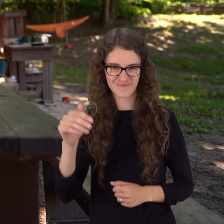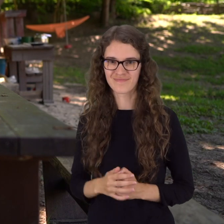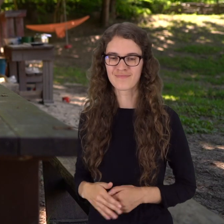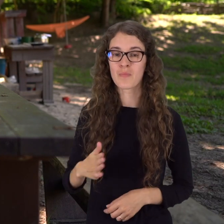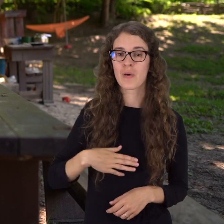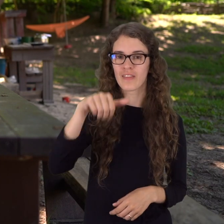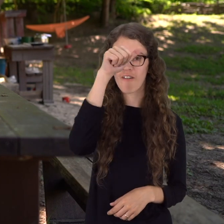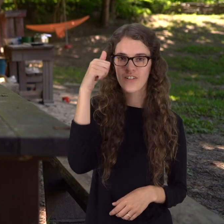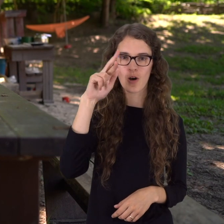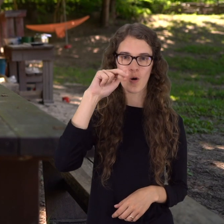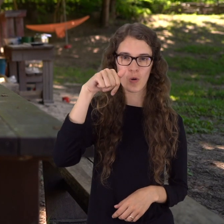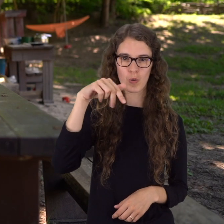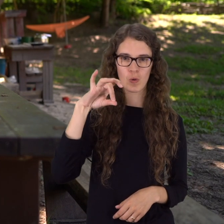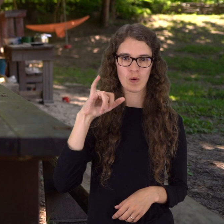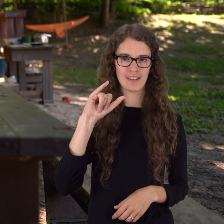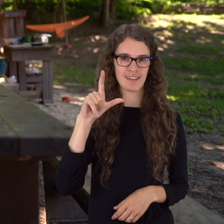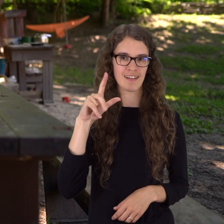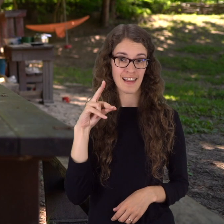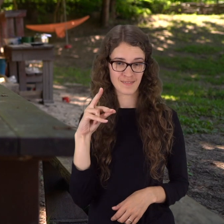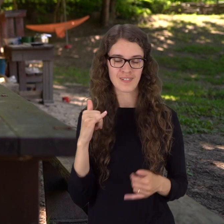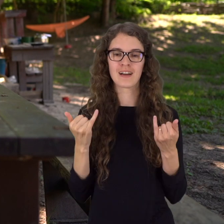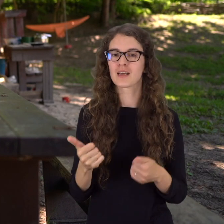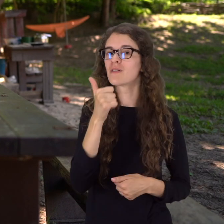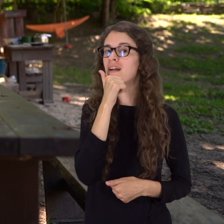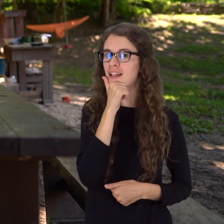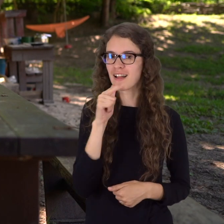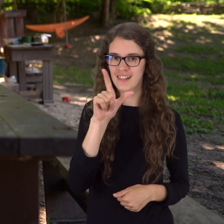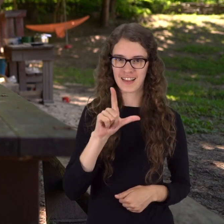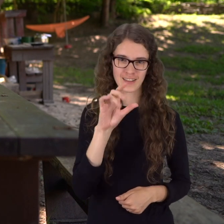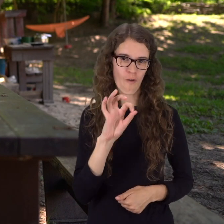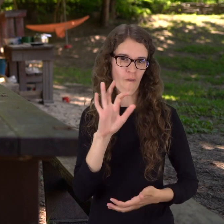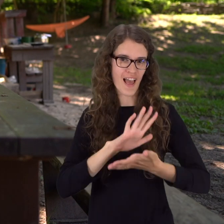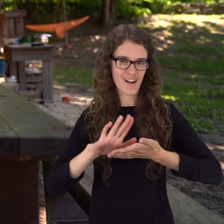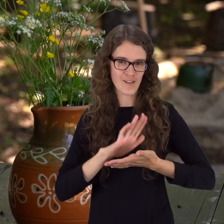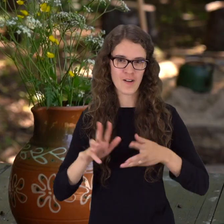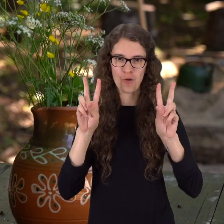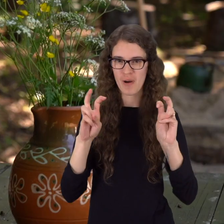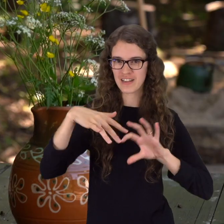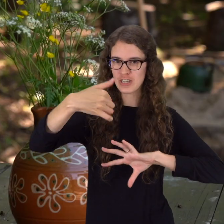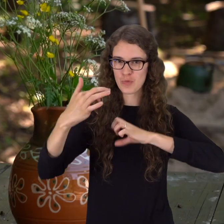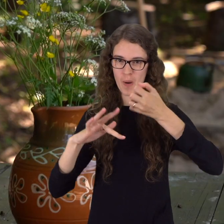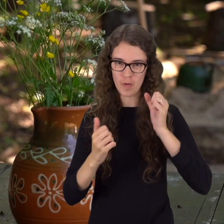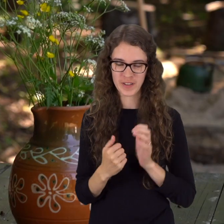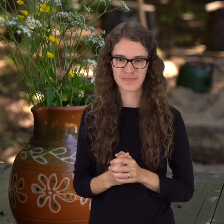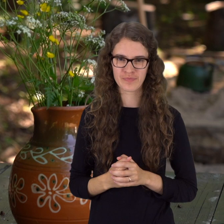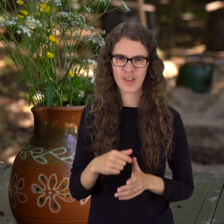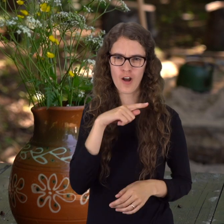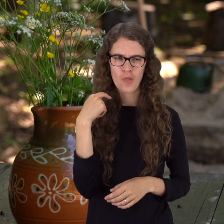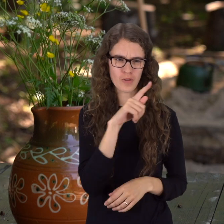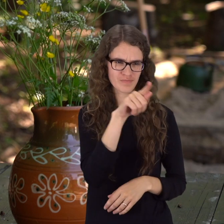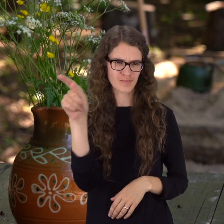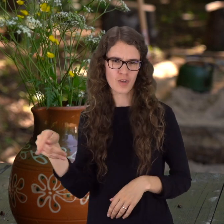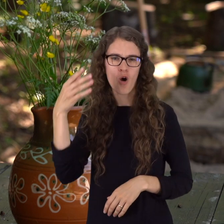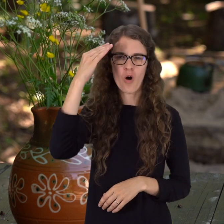Delfi televizijos žiūrovai. Aš Rugilė, o čia išpakuota. Laida apie tvarų gyvenimo būdą ir ekologiją kasdien. Daugelis mūsų susirūpina, jog